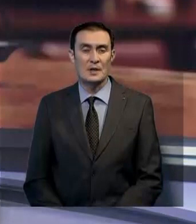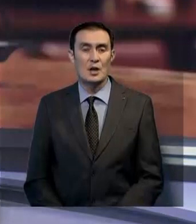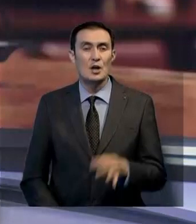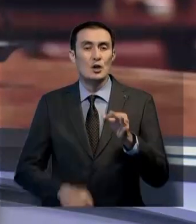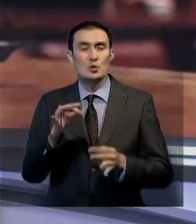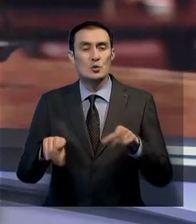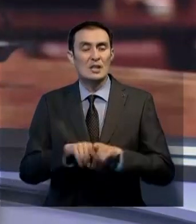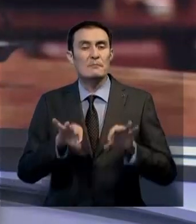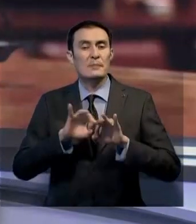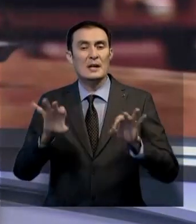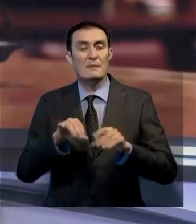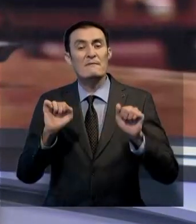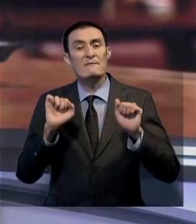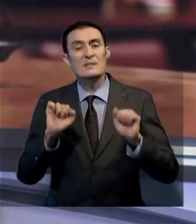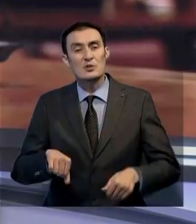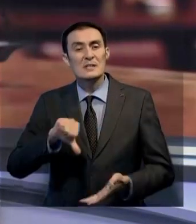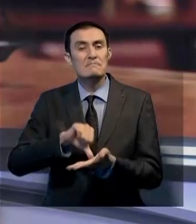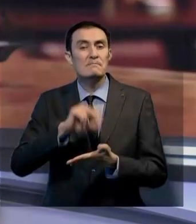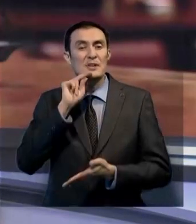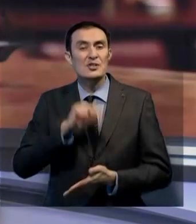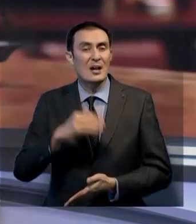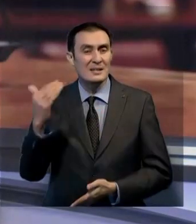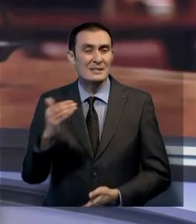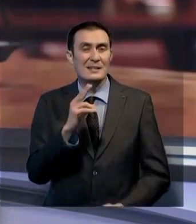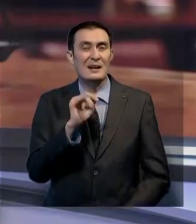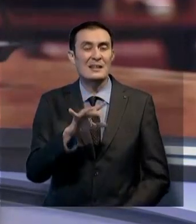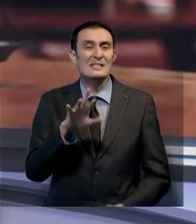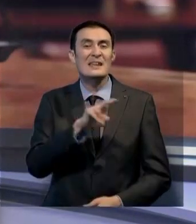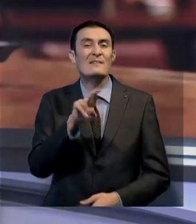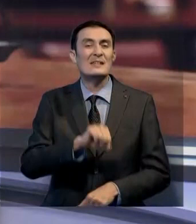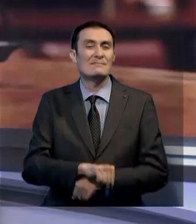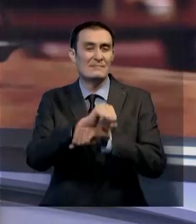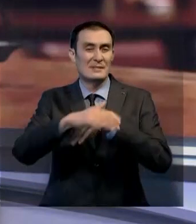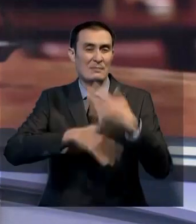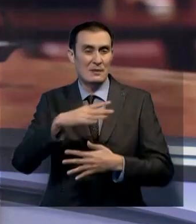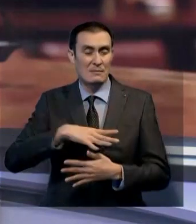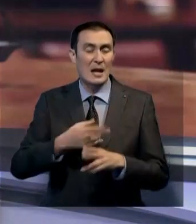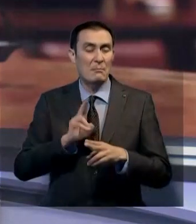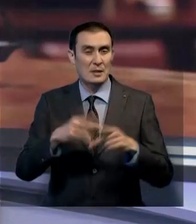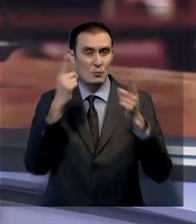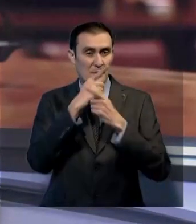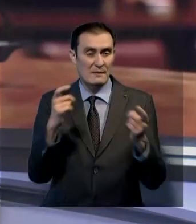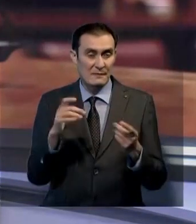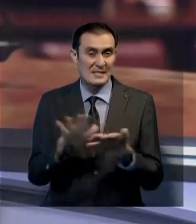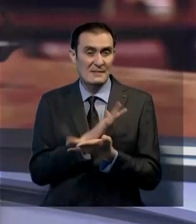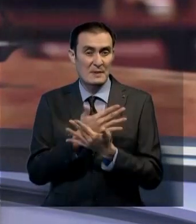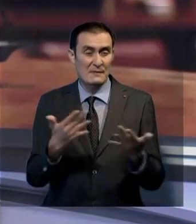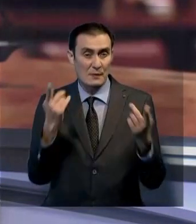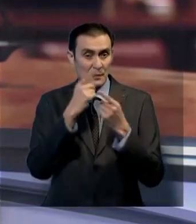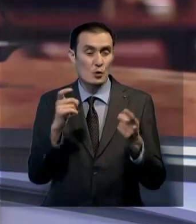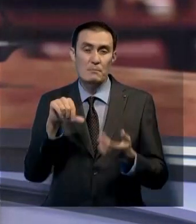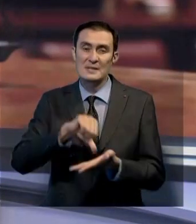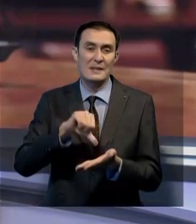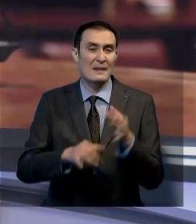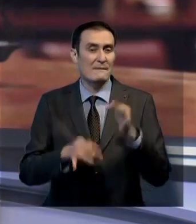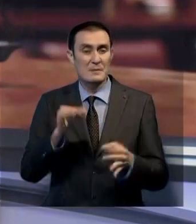В суде также прокомментировали возможную причастность Кайрата Сатыбалдыоглу к январским событиям. Ранее об этом упоминали некоторые СМИ. Однако